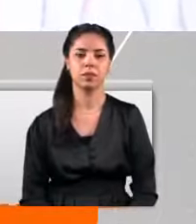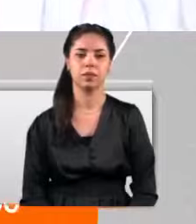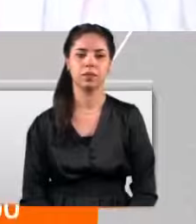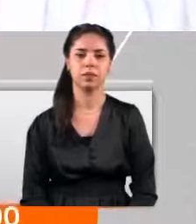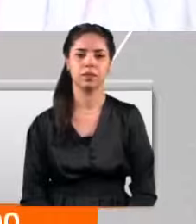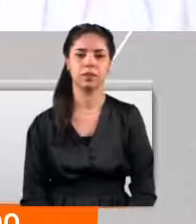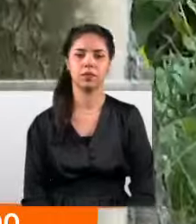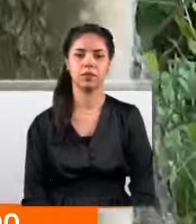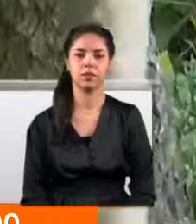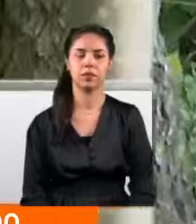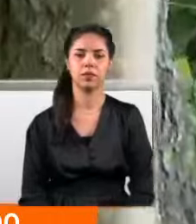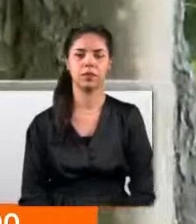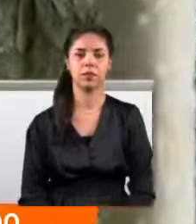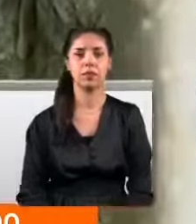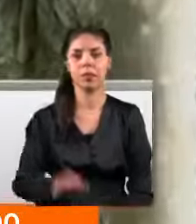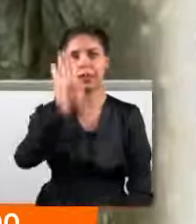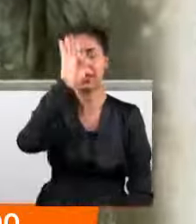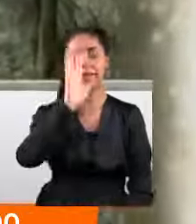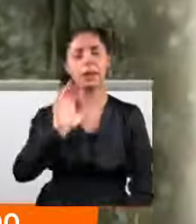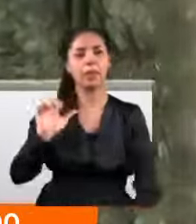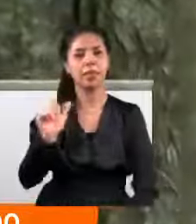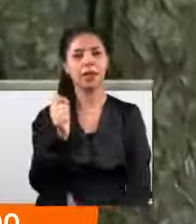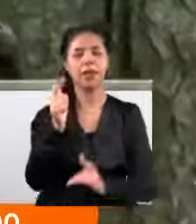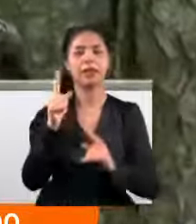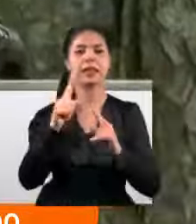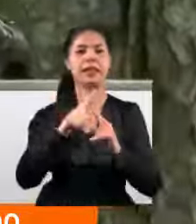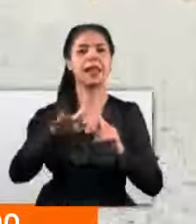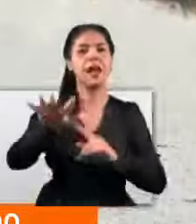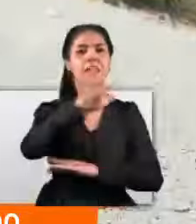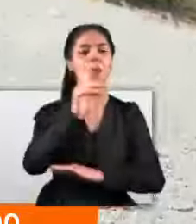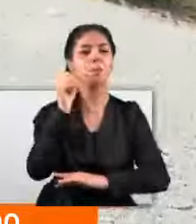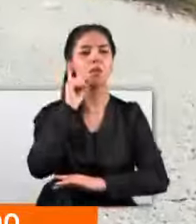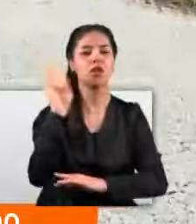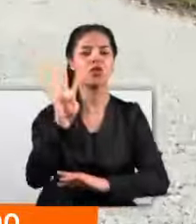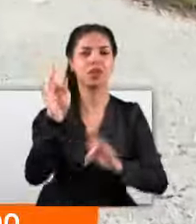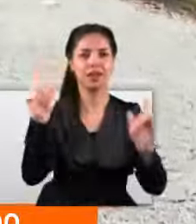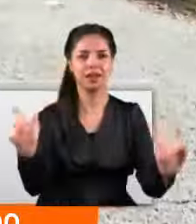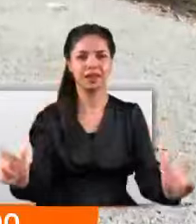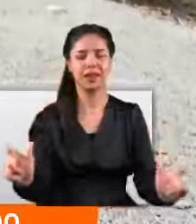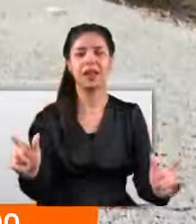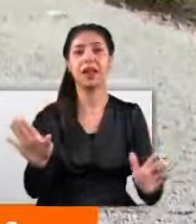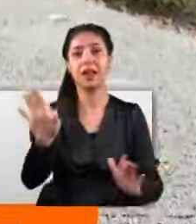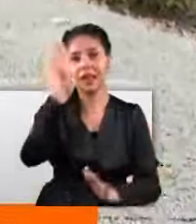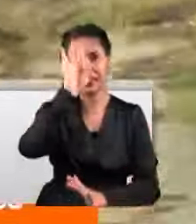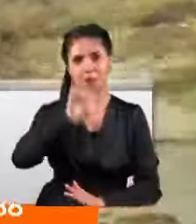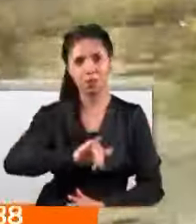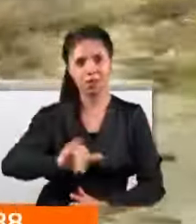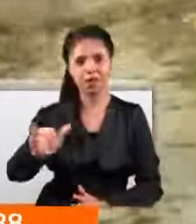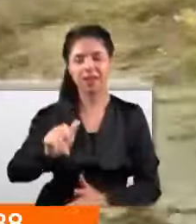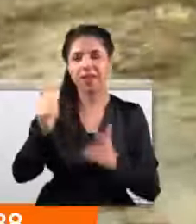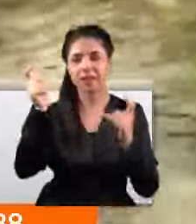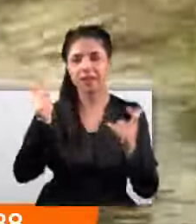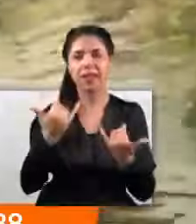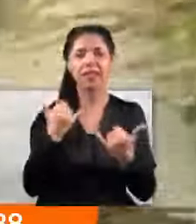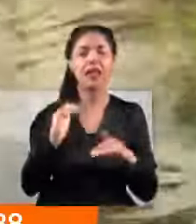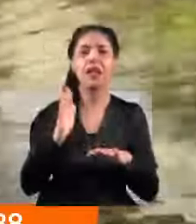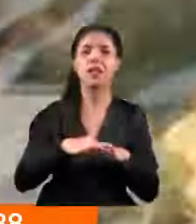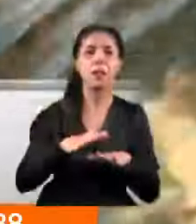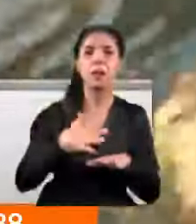lira. Oda kahvaltı. İstanbul'un arka bahçesi, Trakya'nın göz bebeği Kırklareli, mega kente yakın bölgelerde tatil